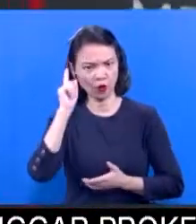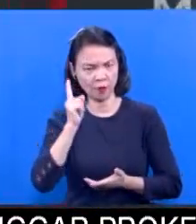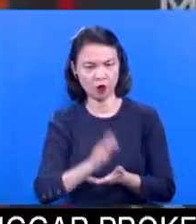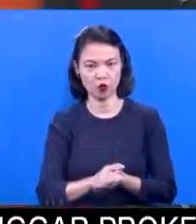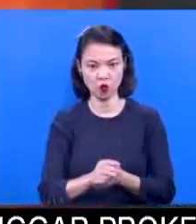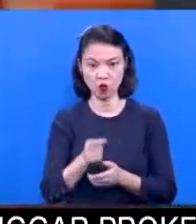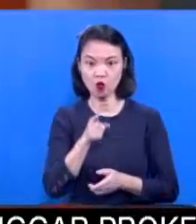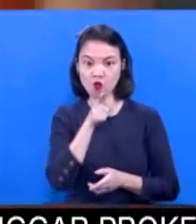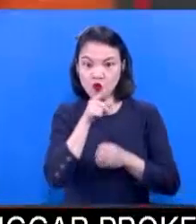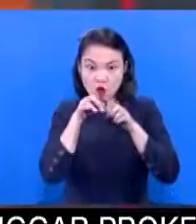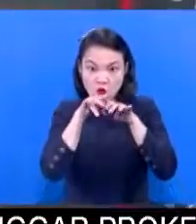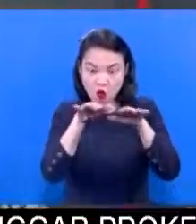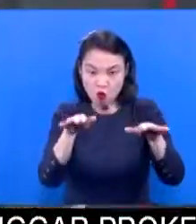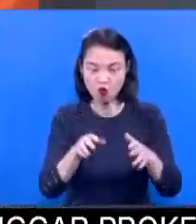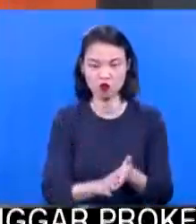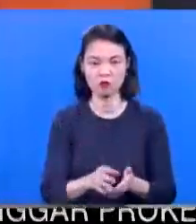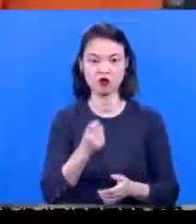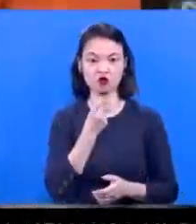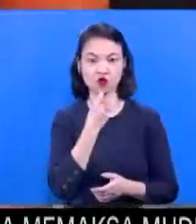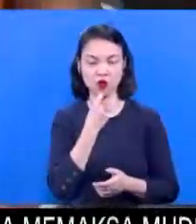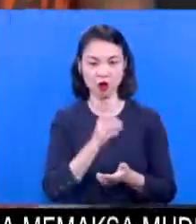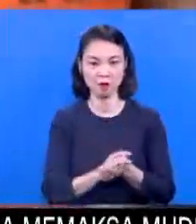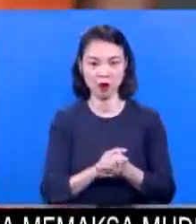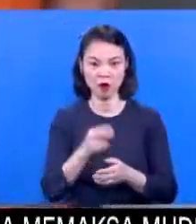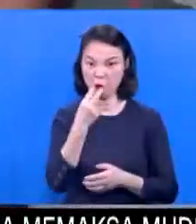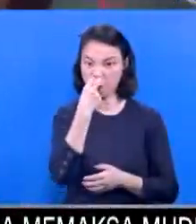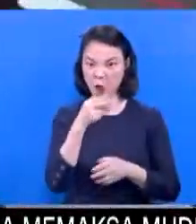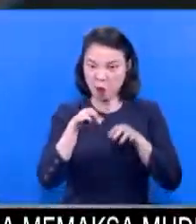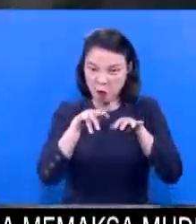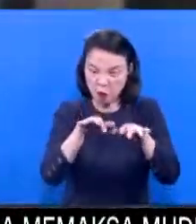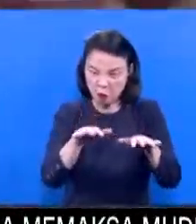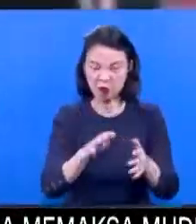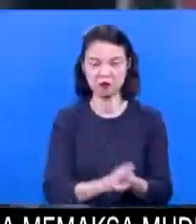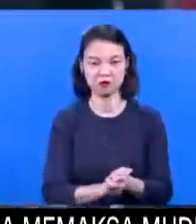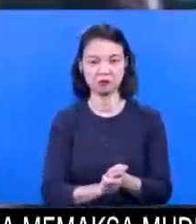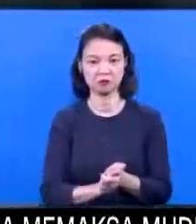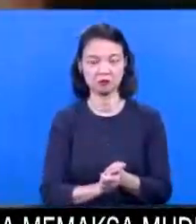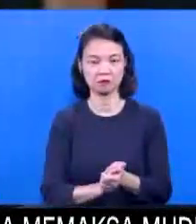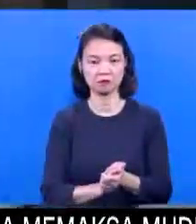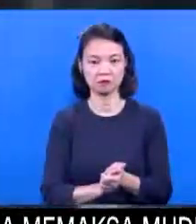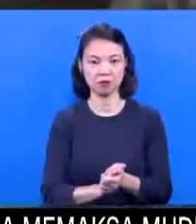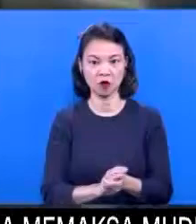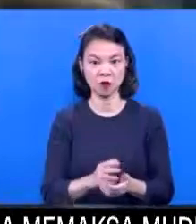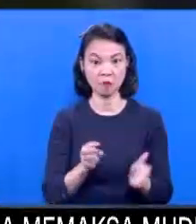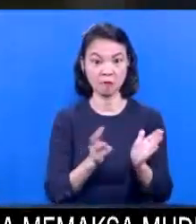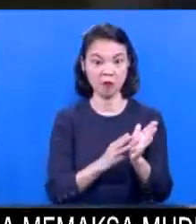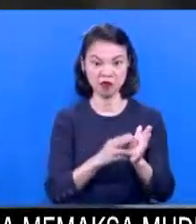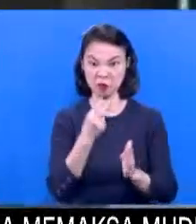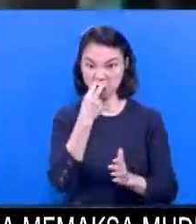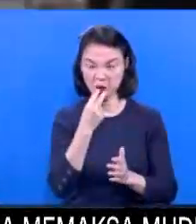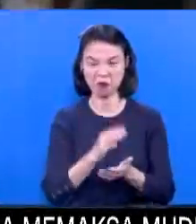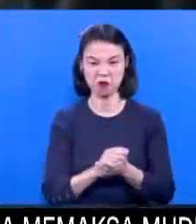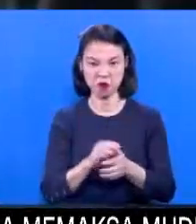berita bohong atau hoax soal babi jadi-jadian atau babi ngepet di Sawangan Depok babi ngepet ini sempat menjadi viral di media sosial